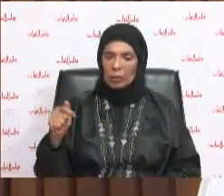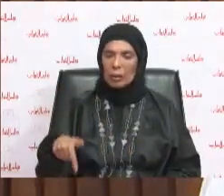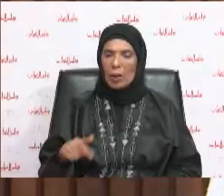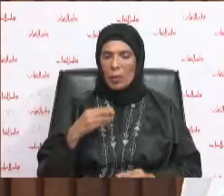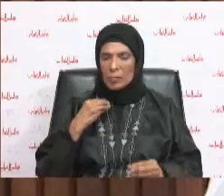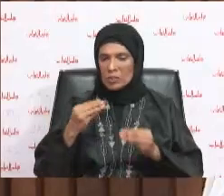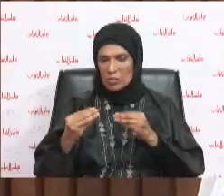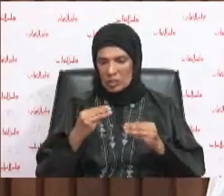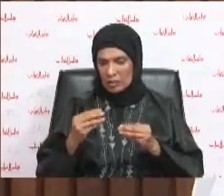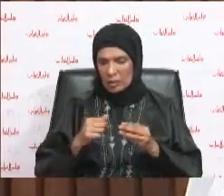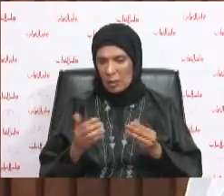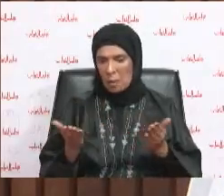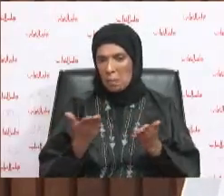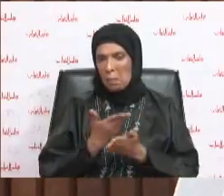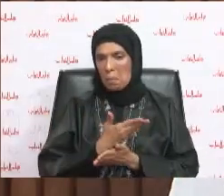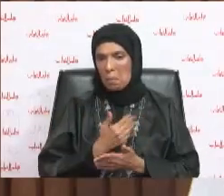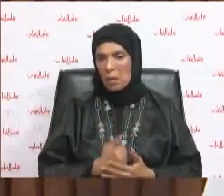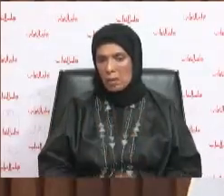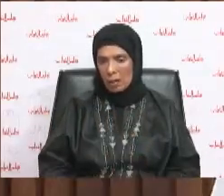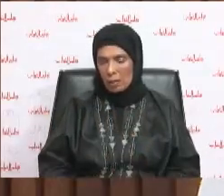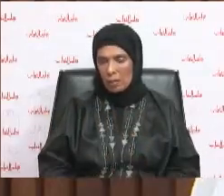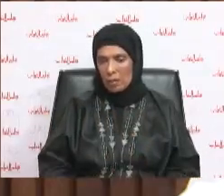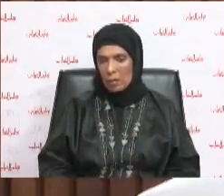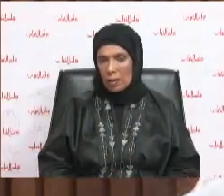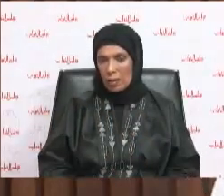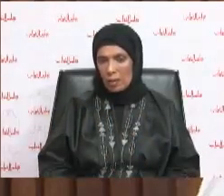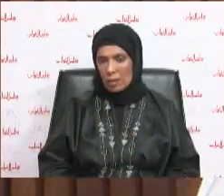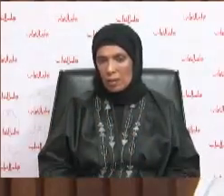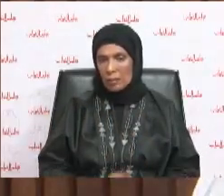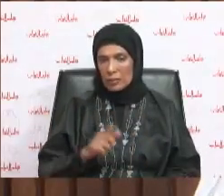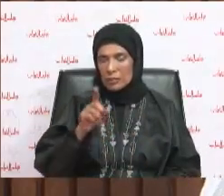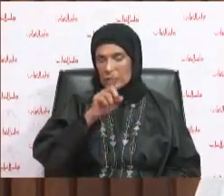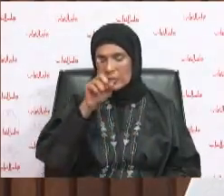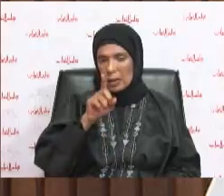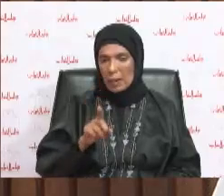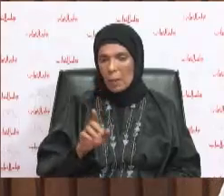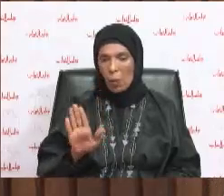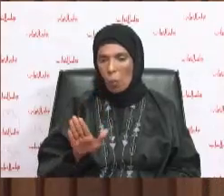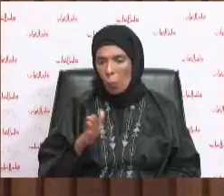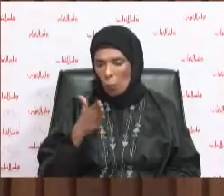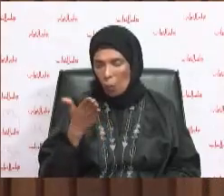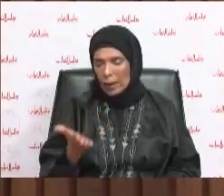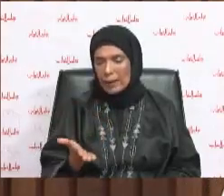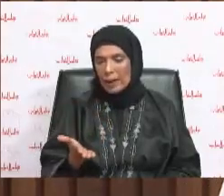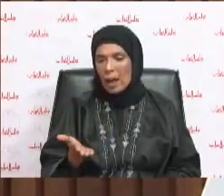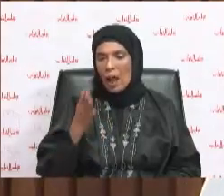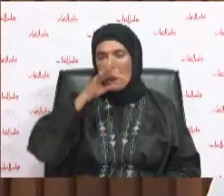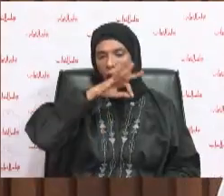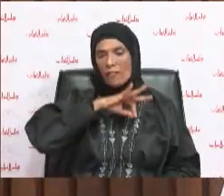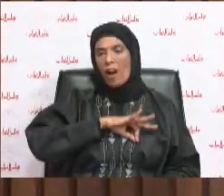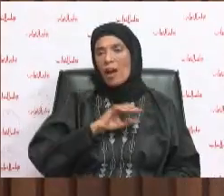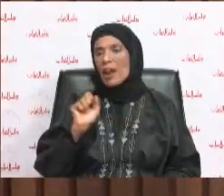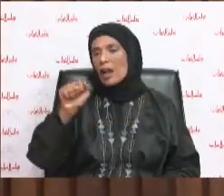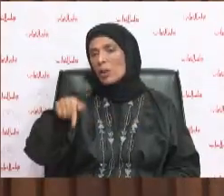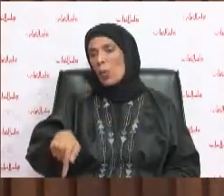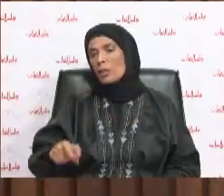الحين هذه الاتفاقيه يمكن ما اتفاقيه عاديه، لكن احنا نتساءل إن وين مكاسب المواطن،